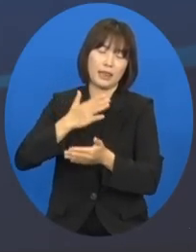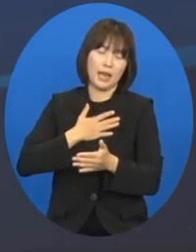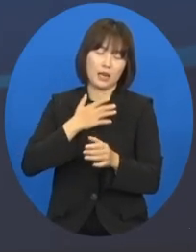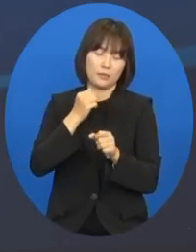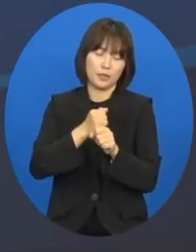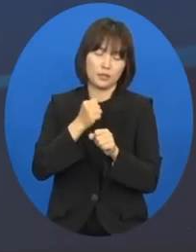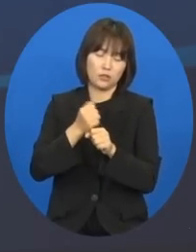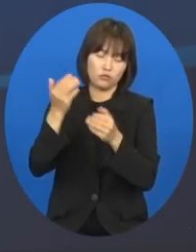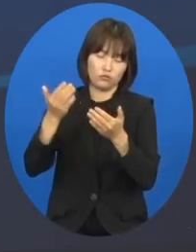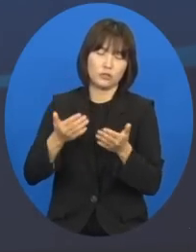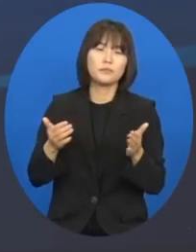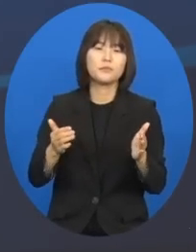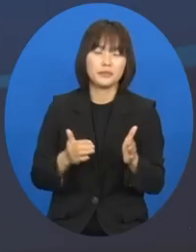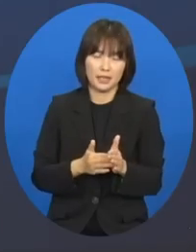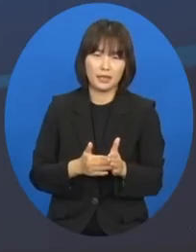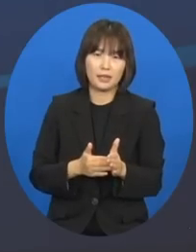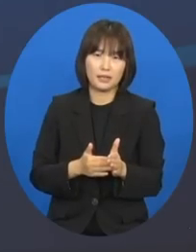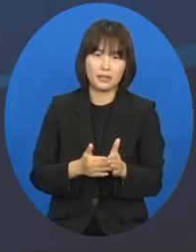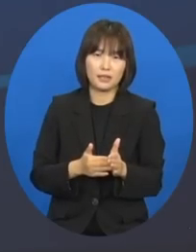만드셨습니다